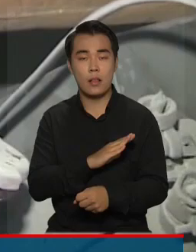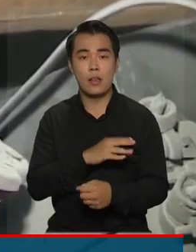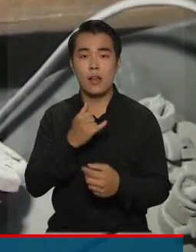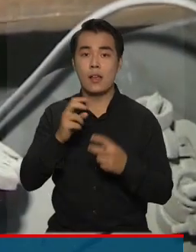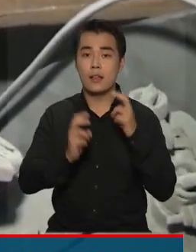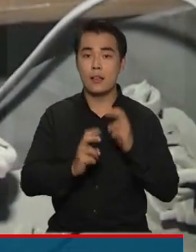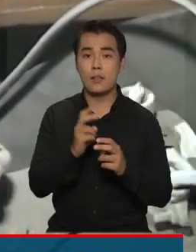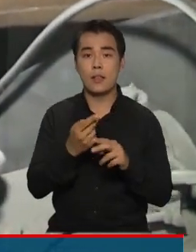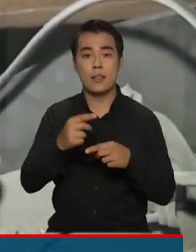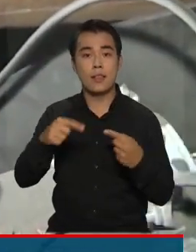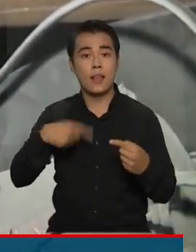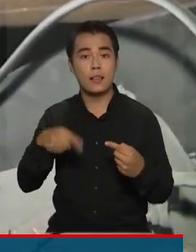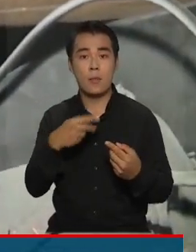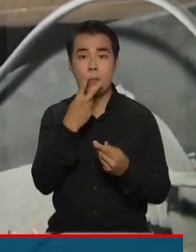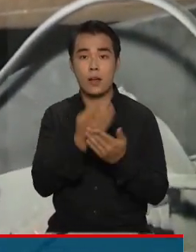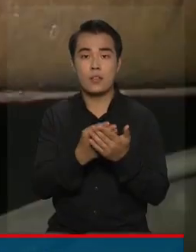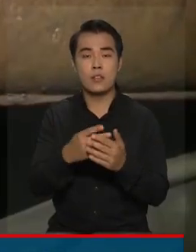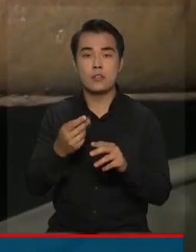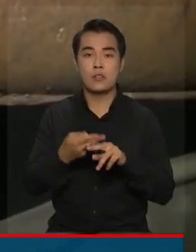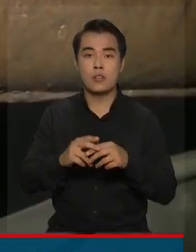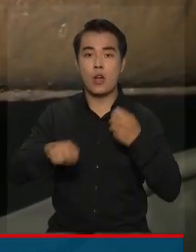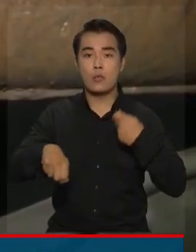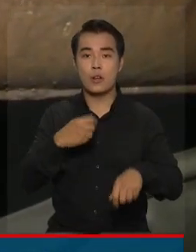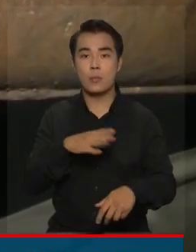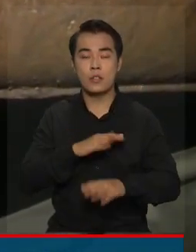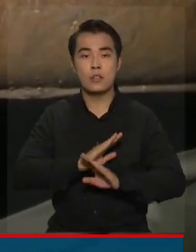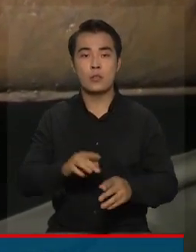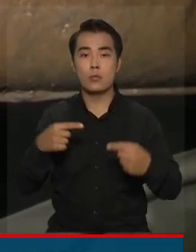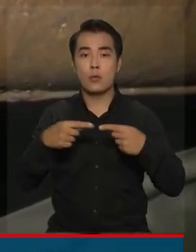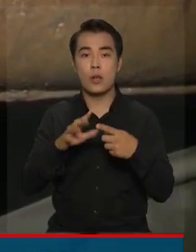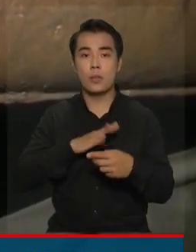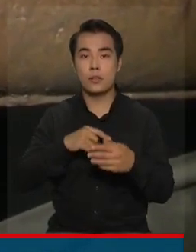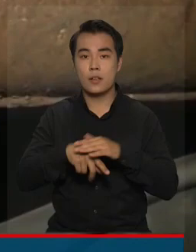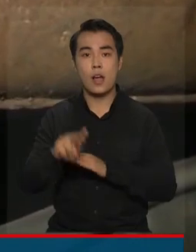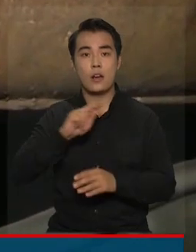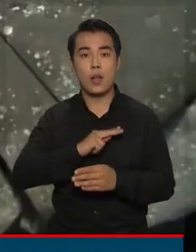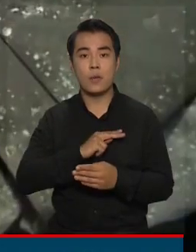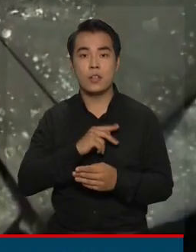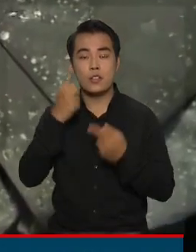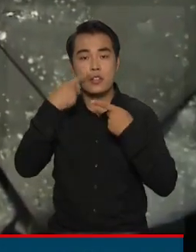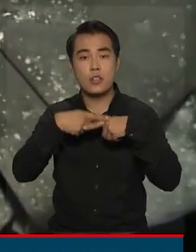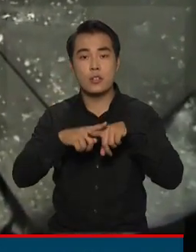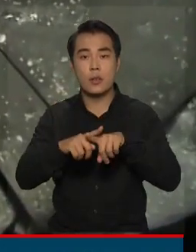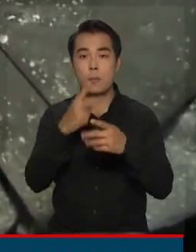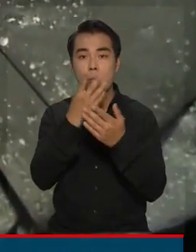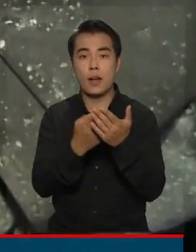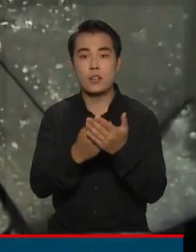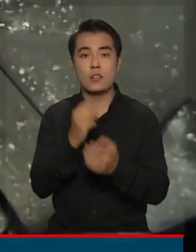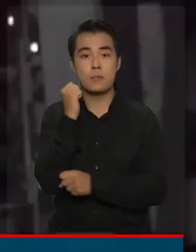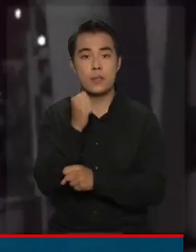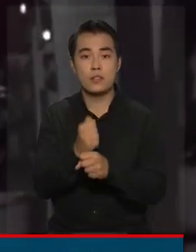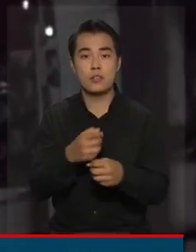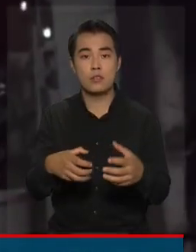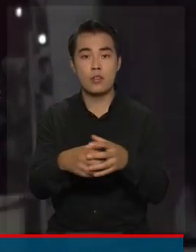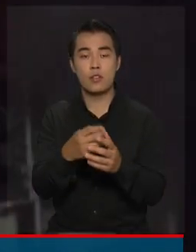Эксплуатация ленточного полотна производилась с нарушениями. Недолжным образом была организована и работа инженерно-технического персонала шахты.